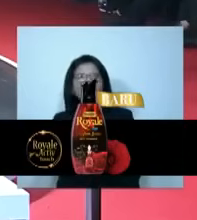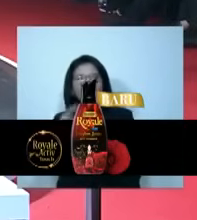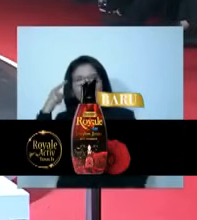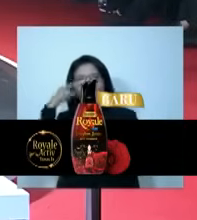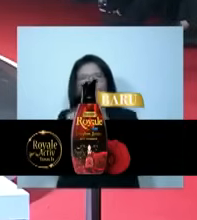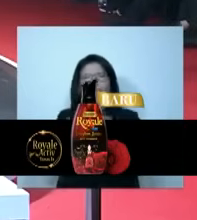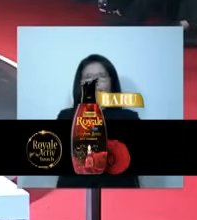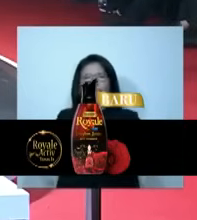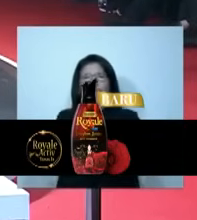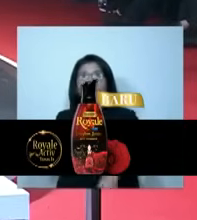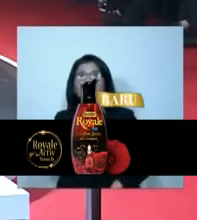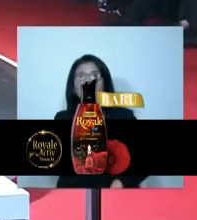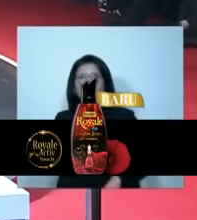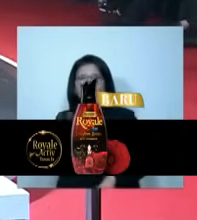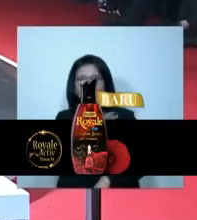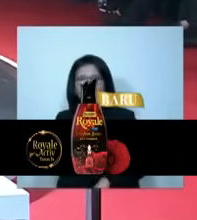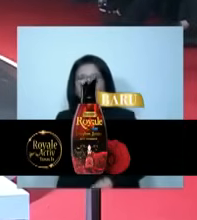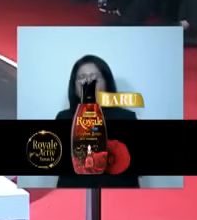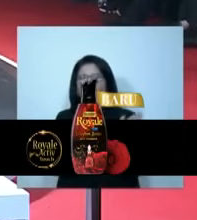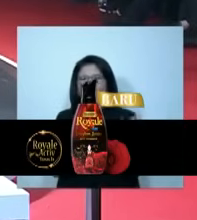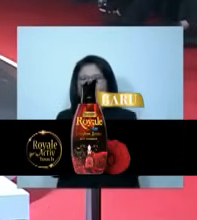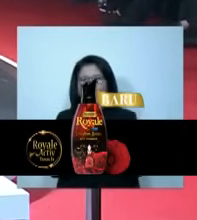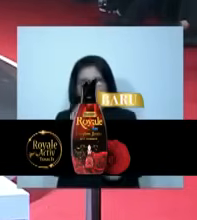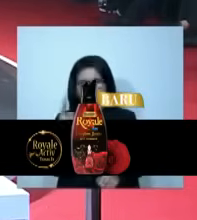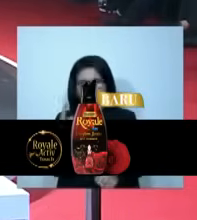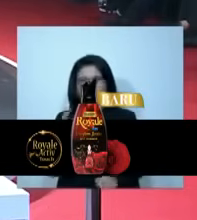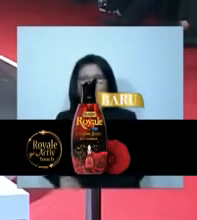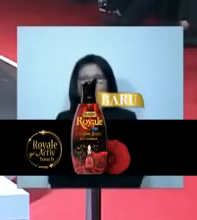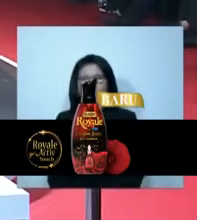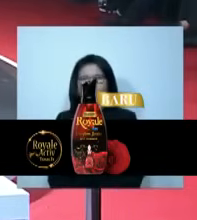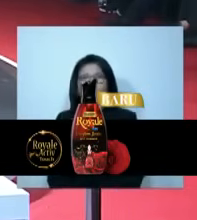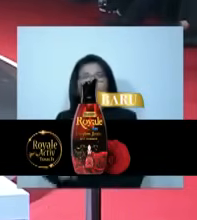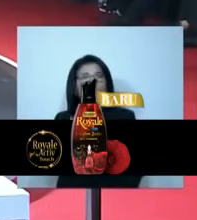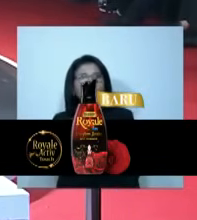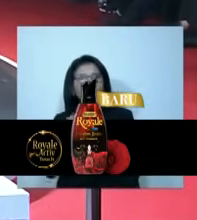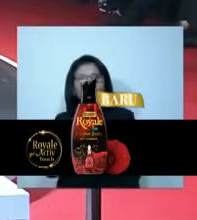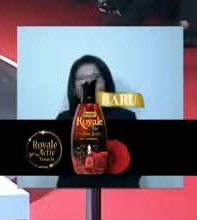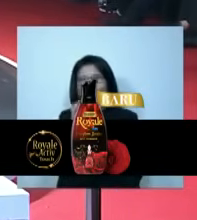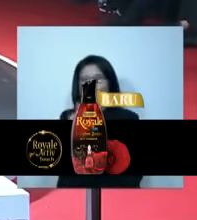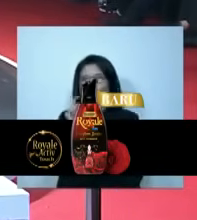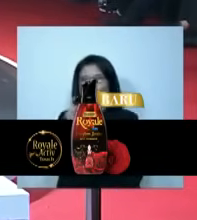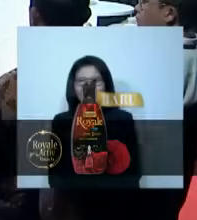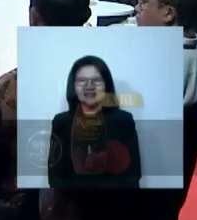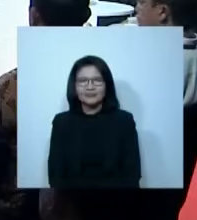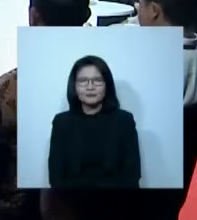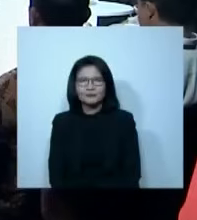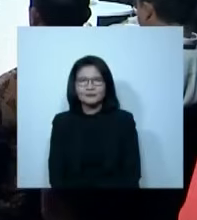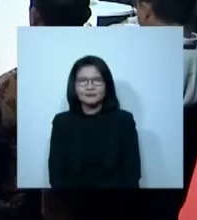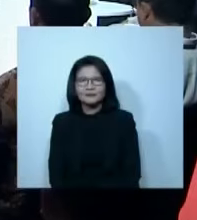gjar kedua topik tersebut masih dibicarakan publik hampir 10 hari setelah debat 12 Desember